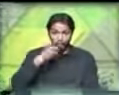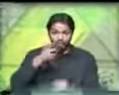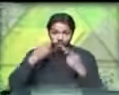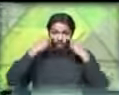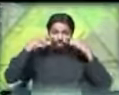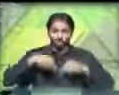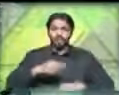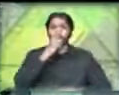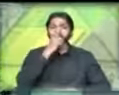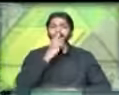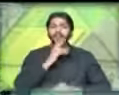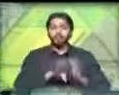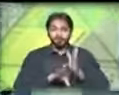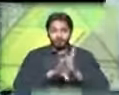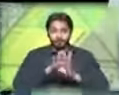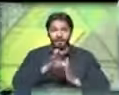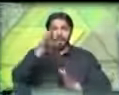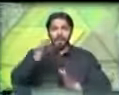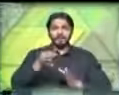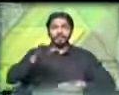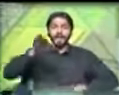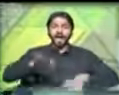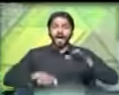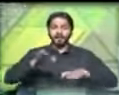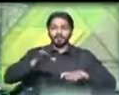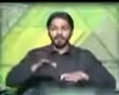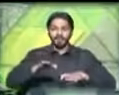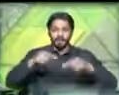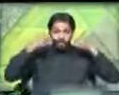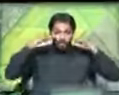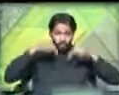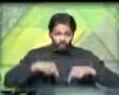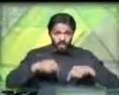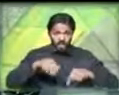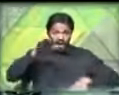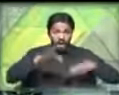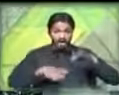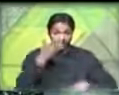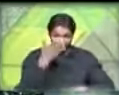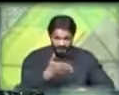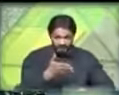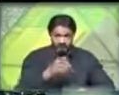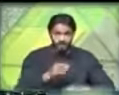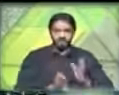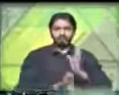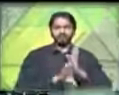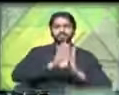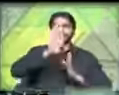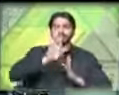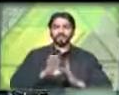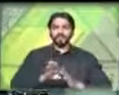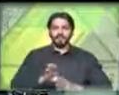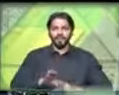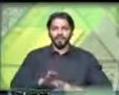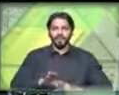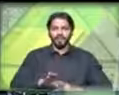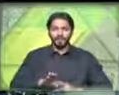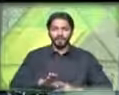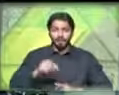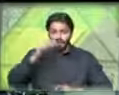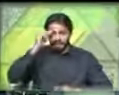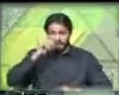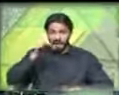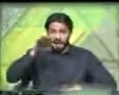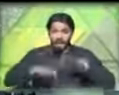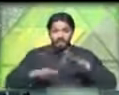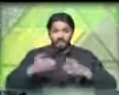الدنيا إلا بالعدل. فإذا أقيم أمر الدنيا بالعدل قامت، وإن لم يكن لصاحبها في الآخرة من خلاق،